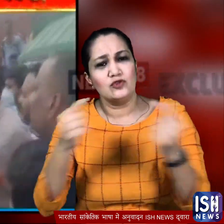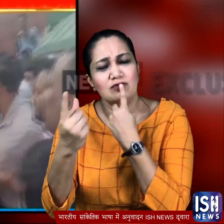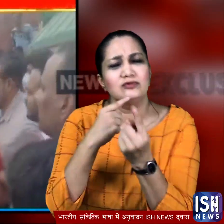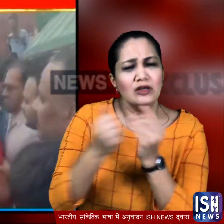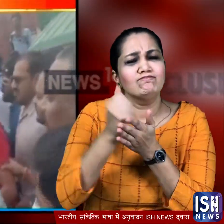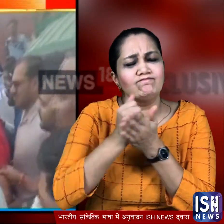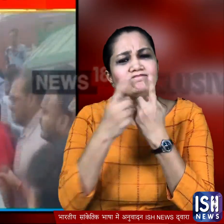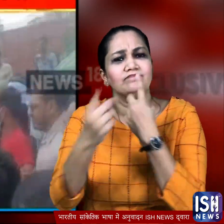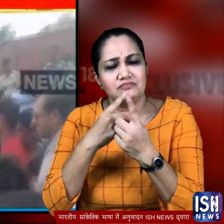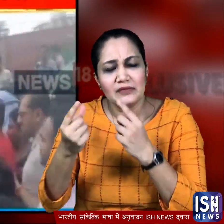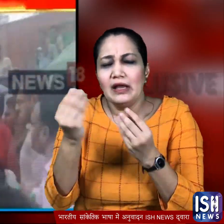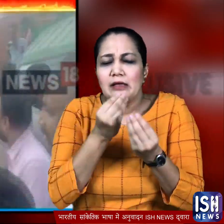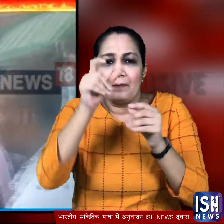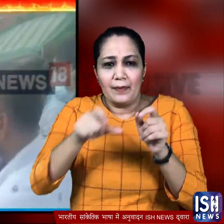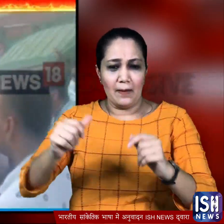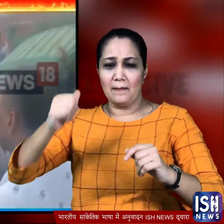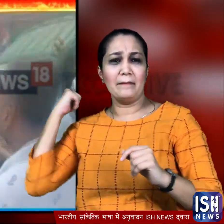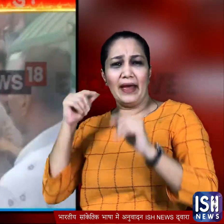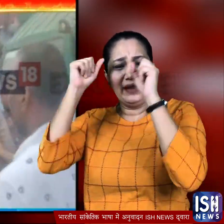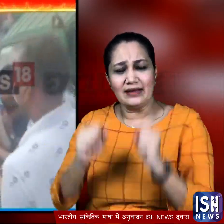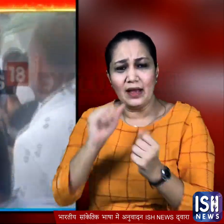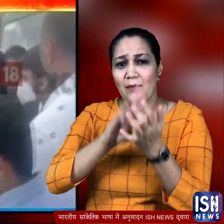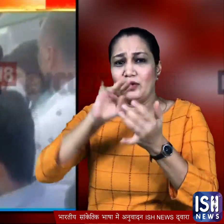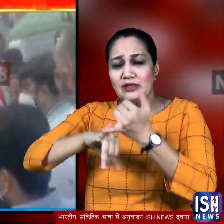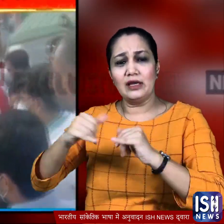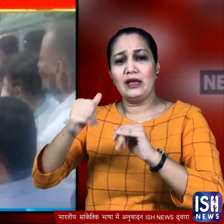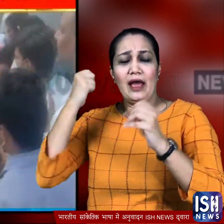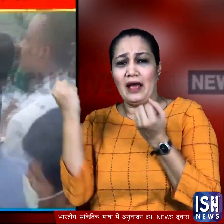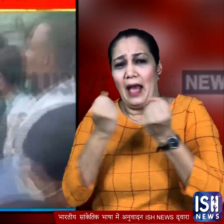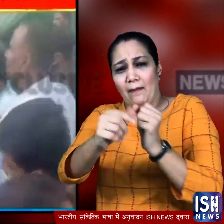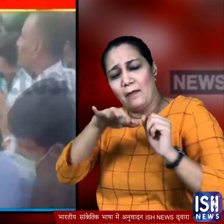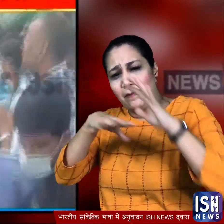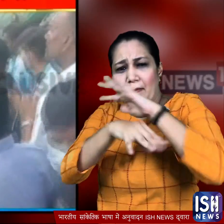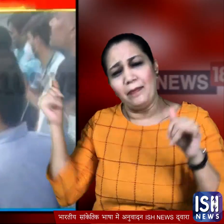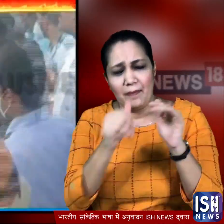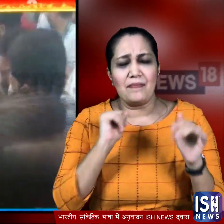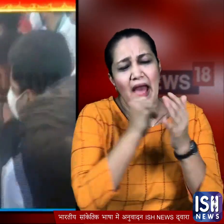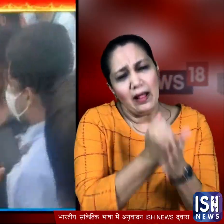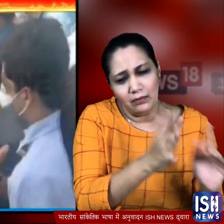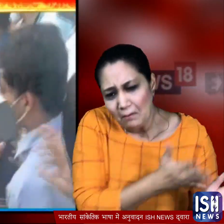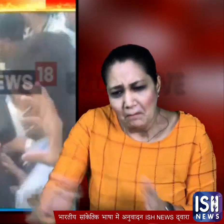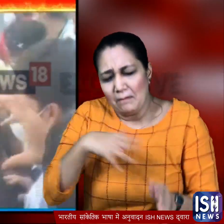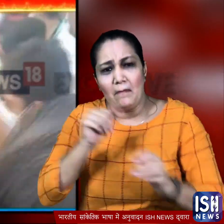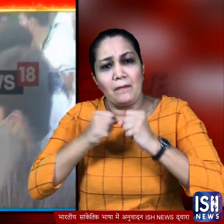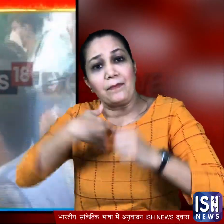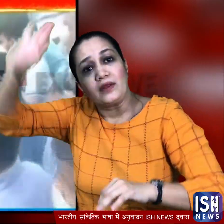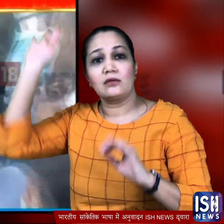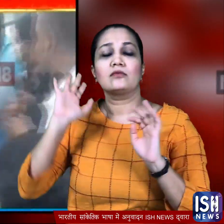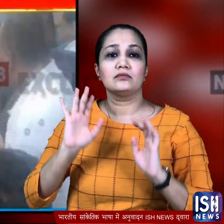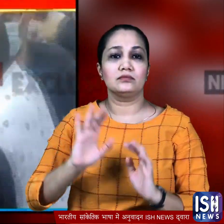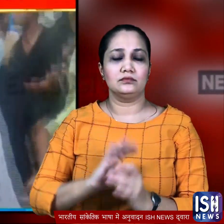करने लगे। लेकिन तभी कुछ लोगों ने हिस्ट्री शीटर अपराधी मनोज सिंह को गाड़ी से निकाल लिया और भगा भी दिया।